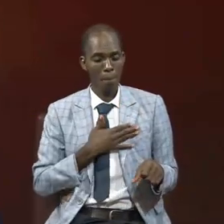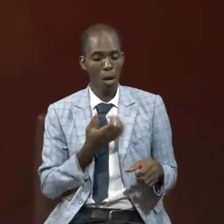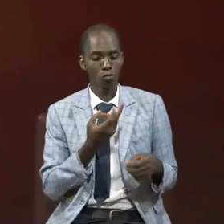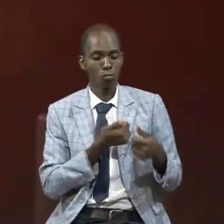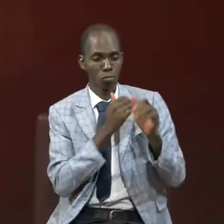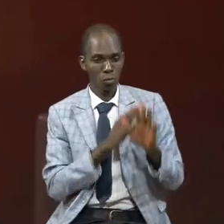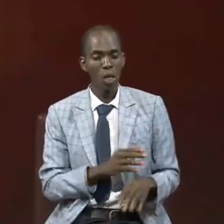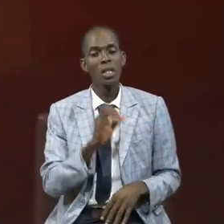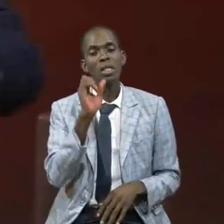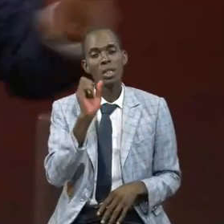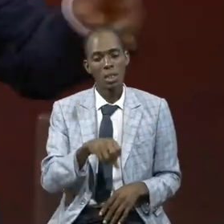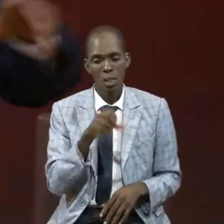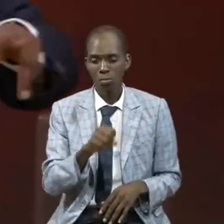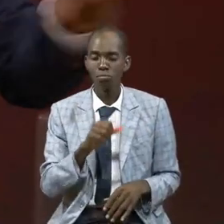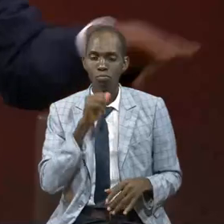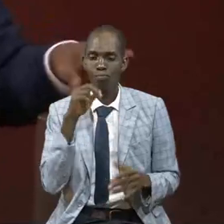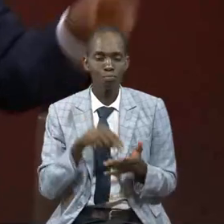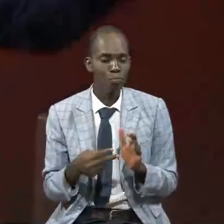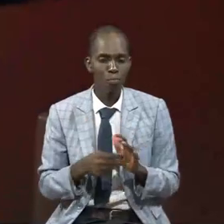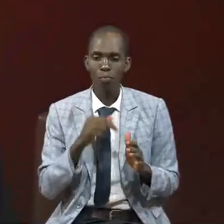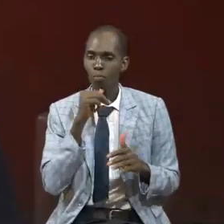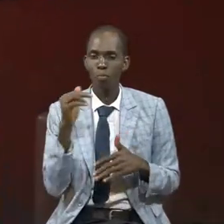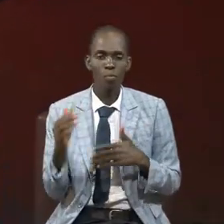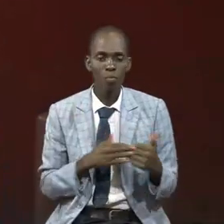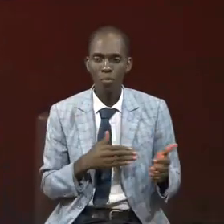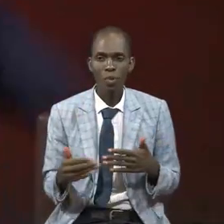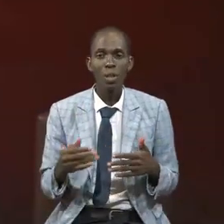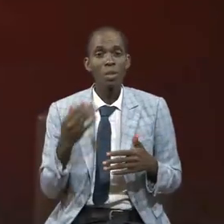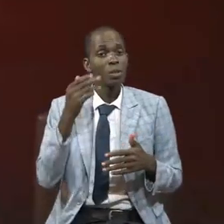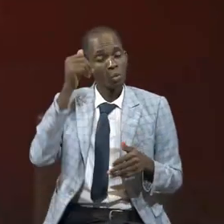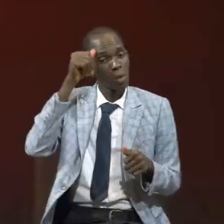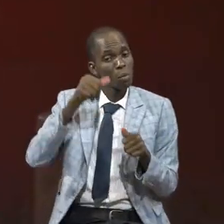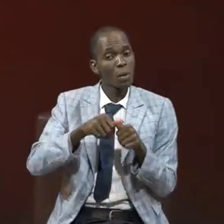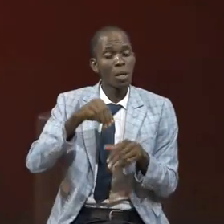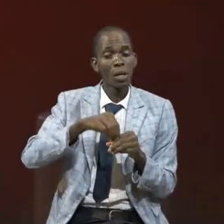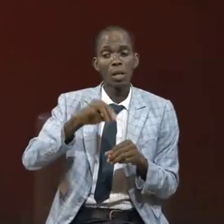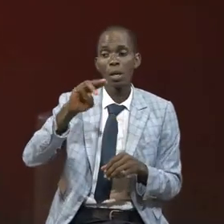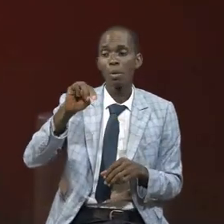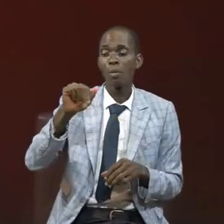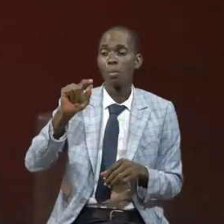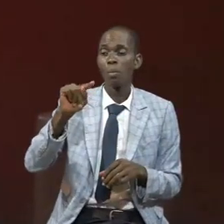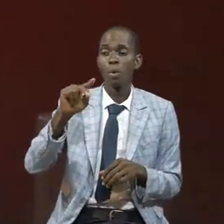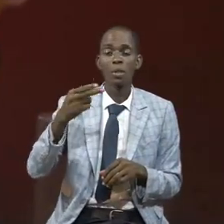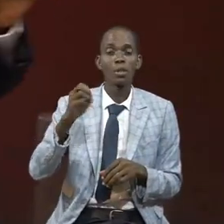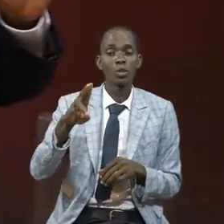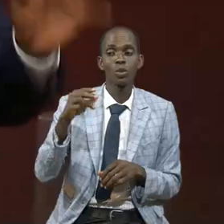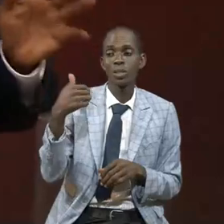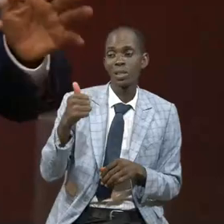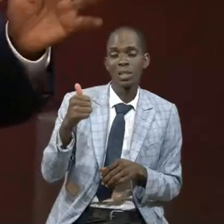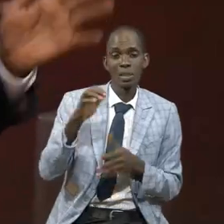êtes apôtres, mais comprenez, c'est Matthieu 18, au chapitre 10, il les a envoyés deux à